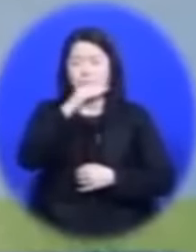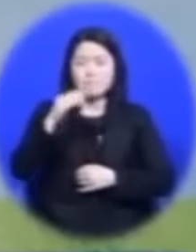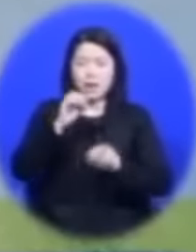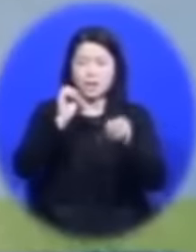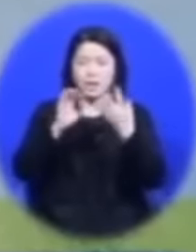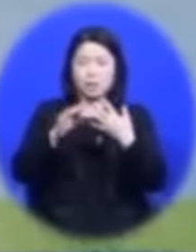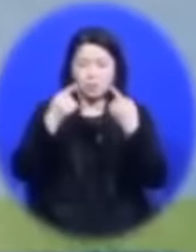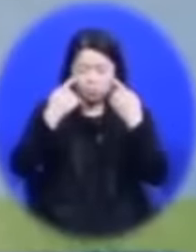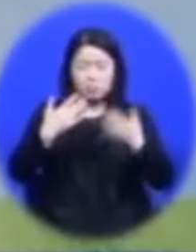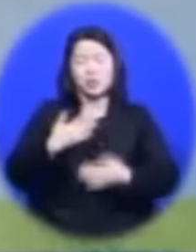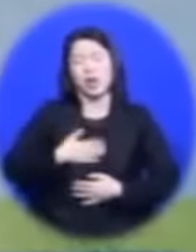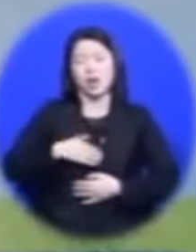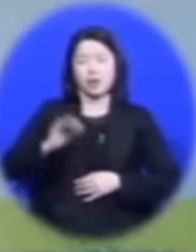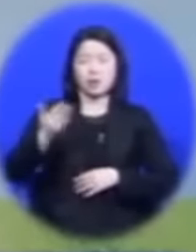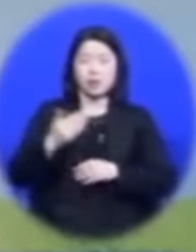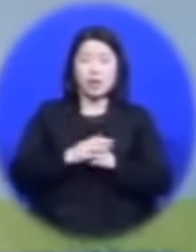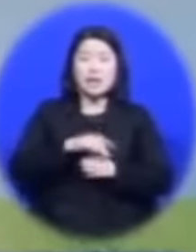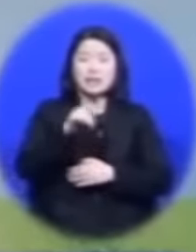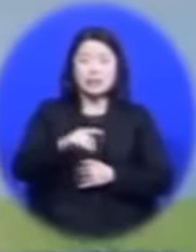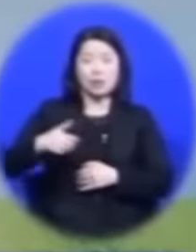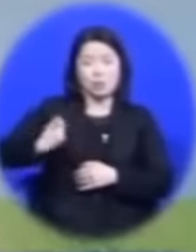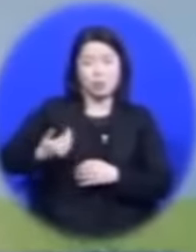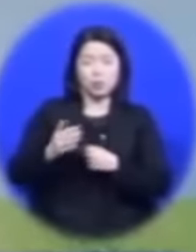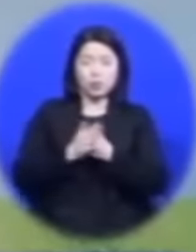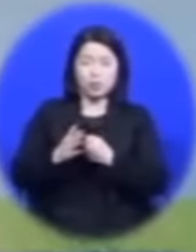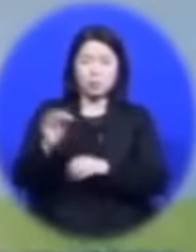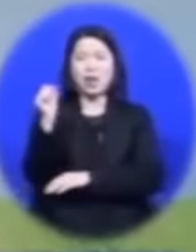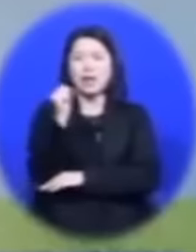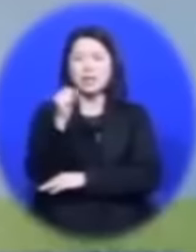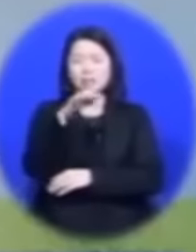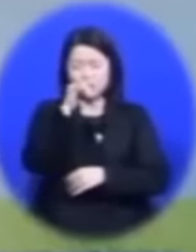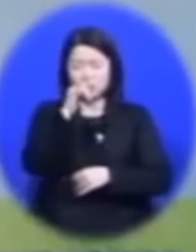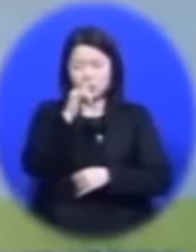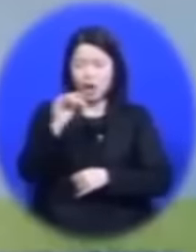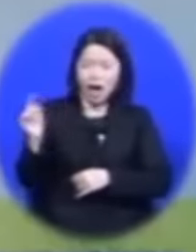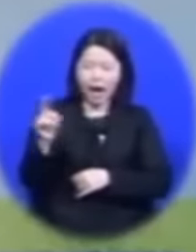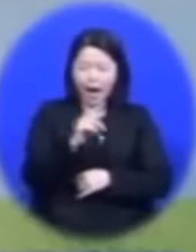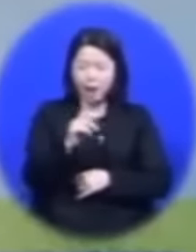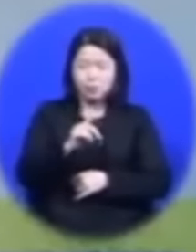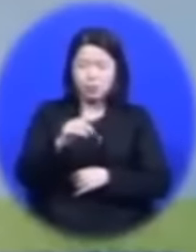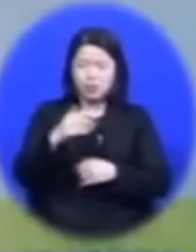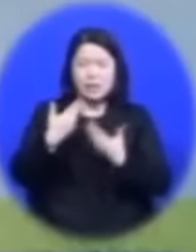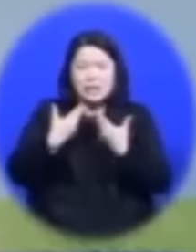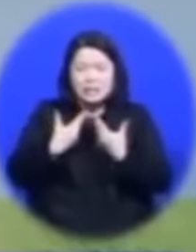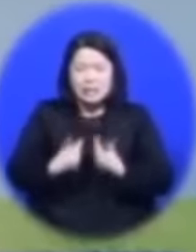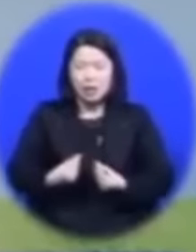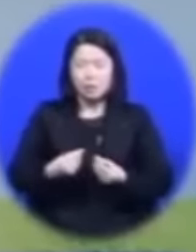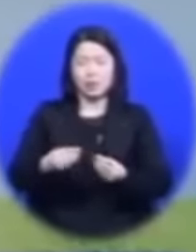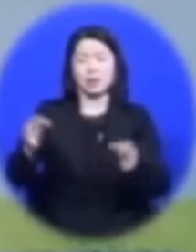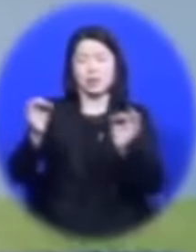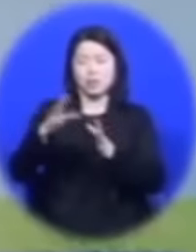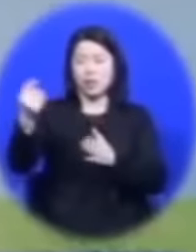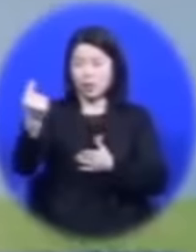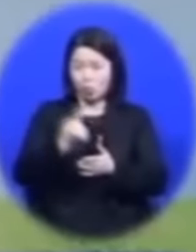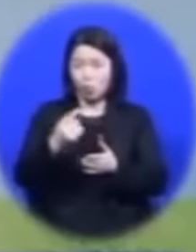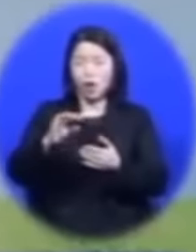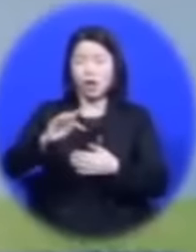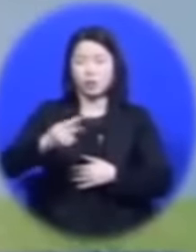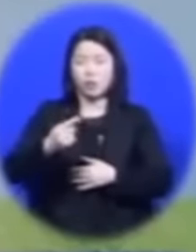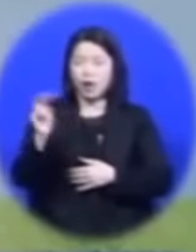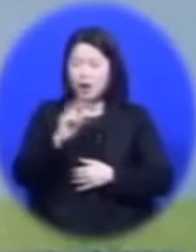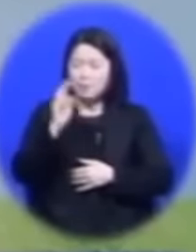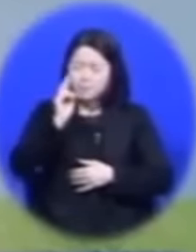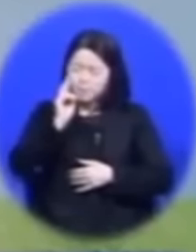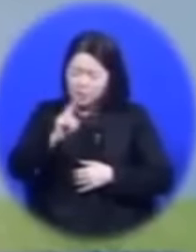합니다. 그걸 모르니까 흔들리는 겁니다. 아무리 절망적인 상황이 오더라도, 아무리 끔찍한